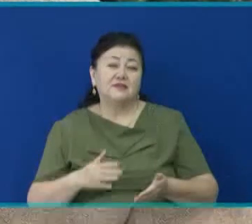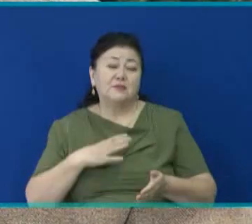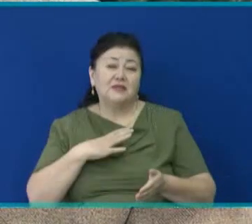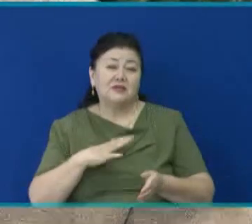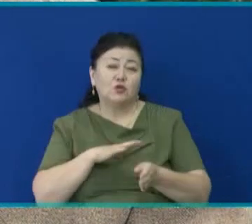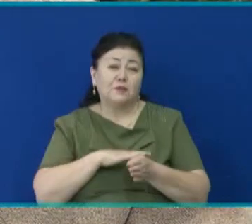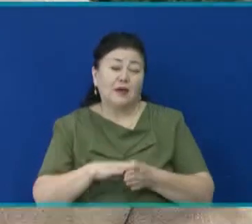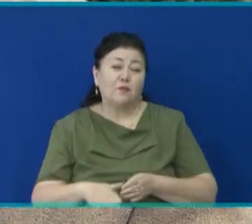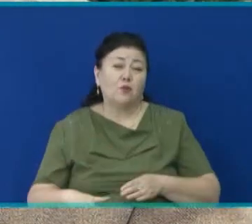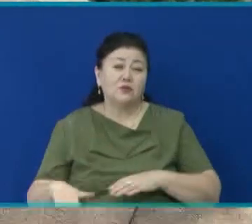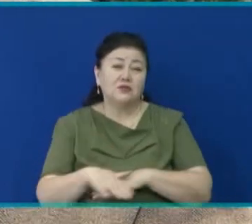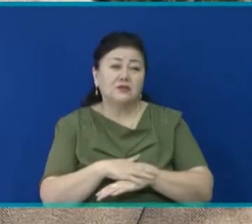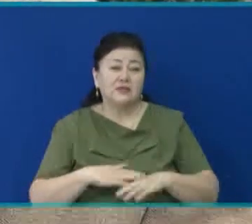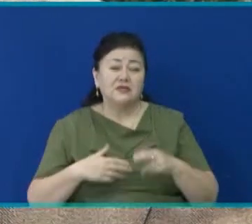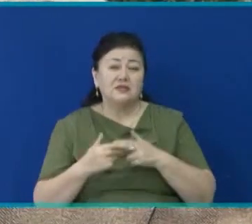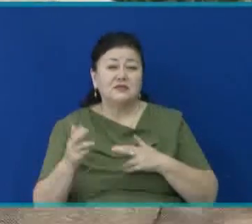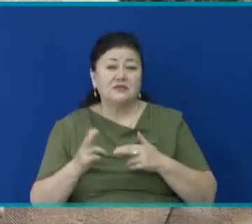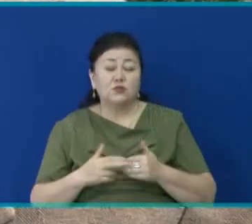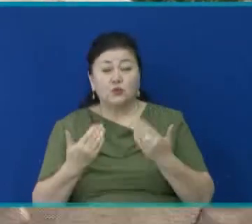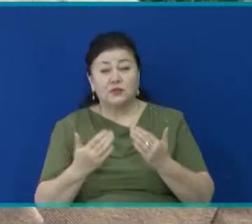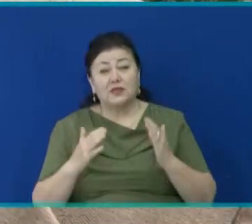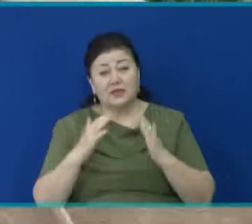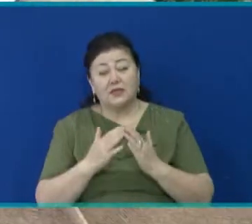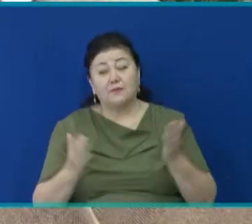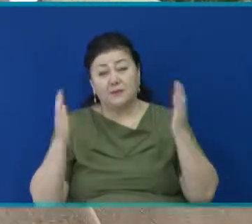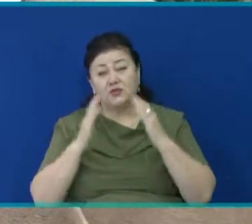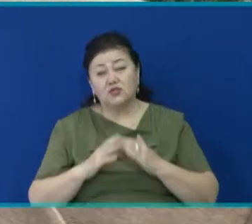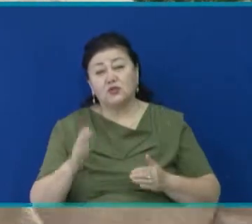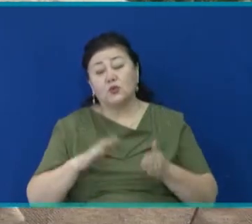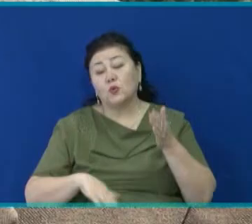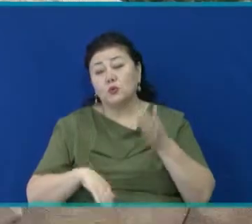наполнена народом. Если строить такие хорошие сооружения, то и у района